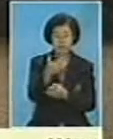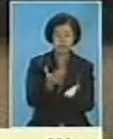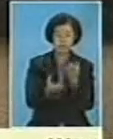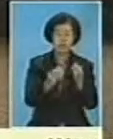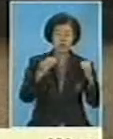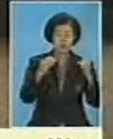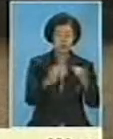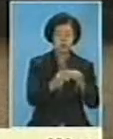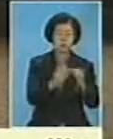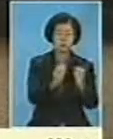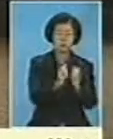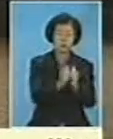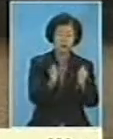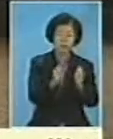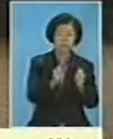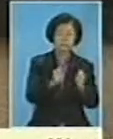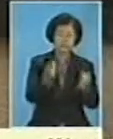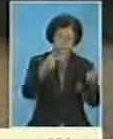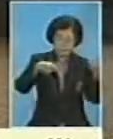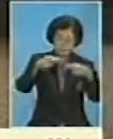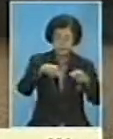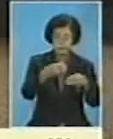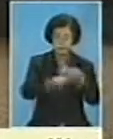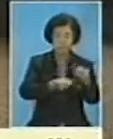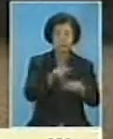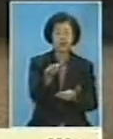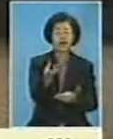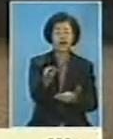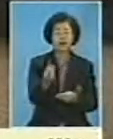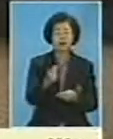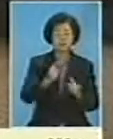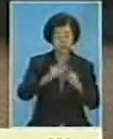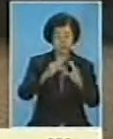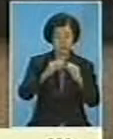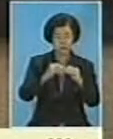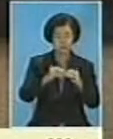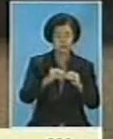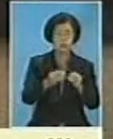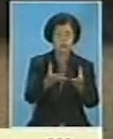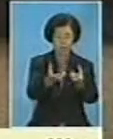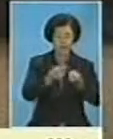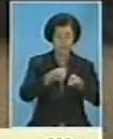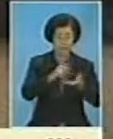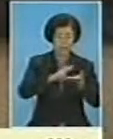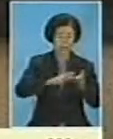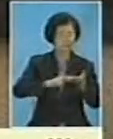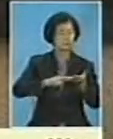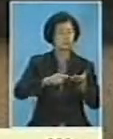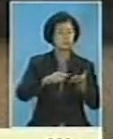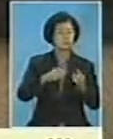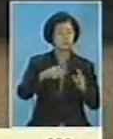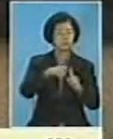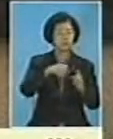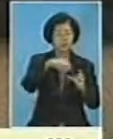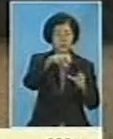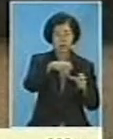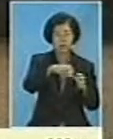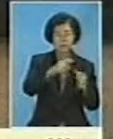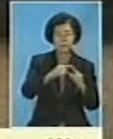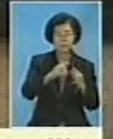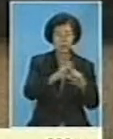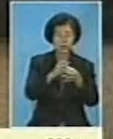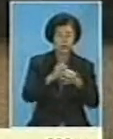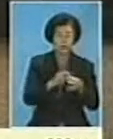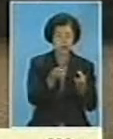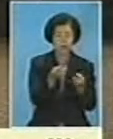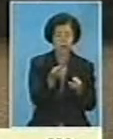นุกรรมการพิจารณาระบายข้าวที่ประชุมได้รับรายงานจากหน่วยงานที่เกี่ยวข้องว่าข้าว